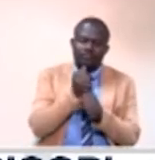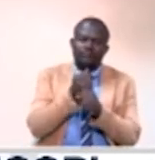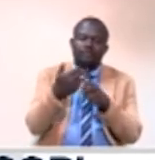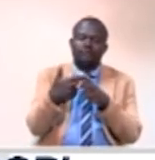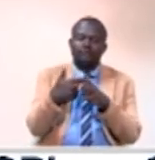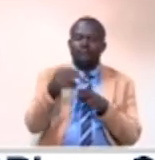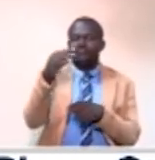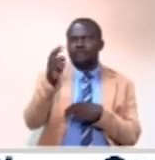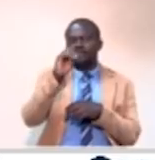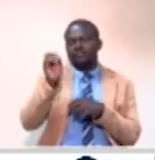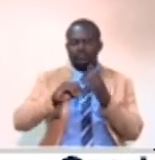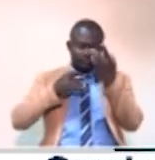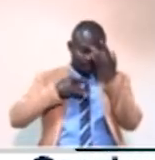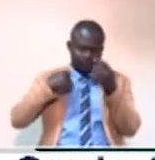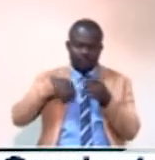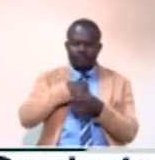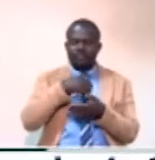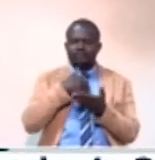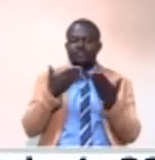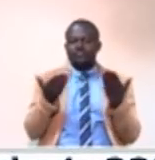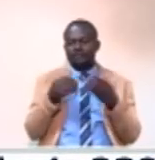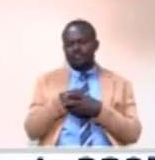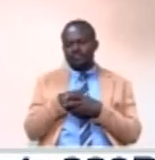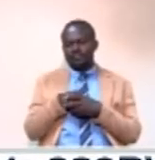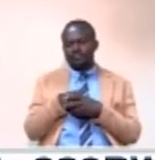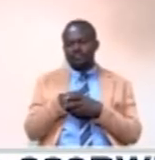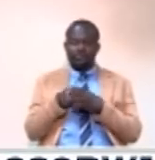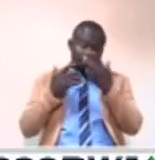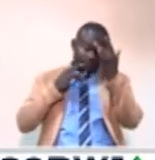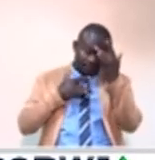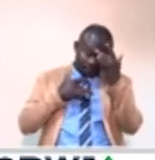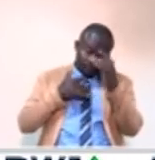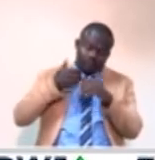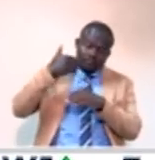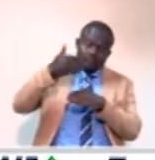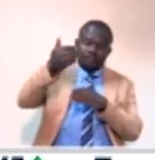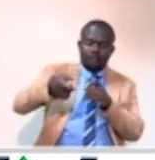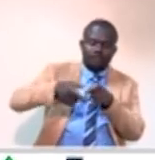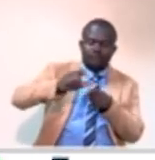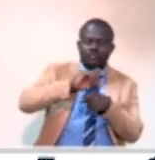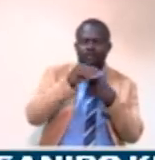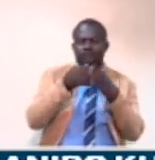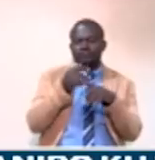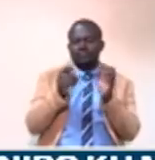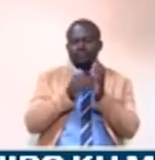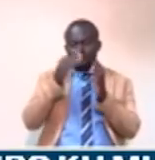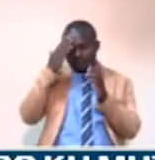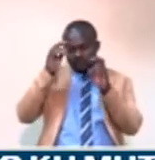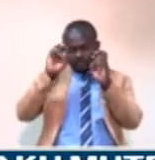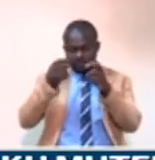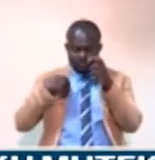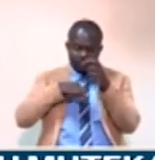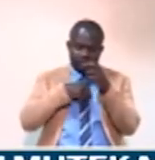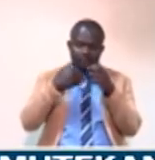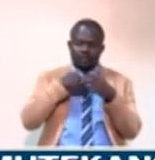kuri 40% y'abarwayi dufite bari ku mwuka. Abarwayi uko biyongera, kandi uzi yuko